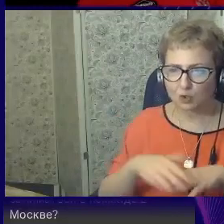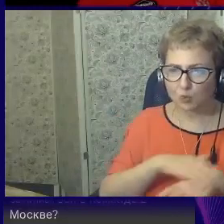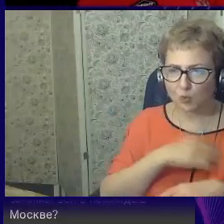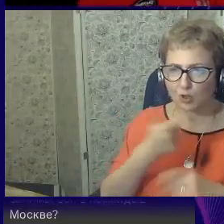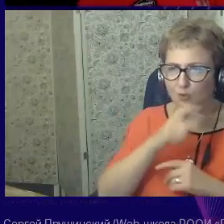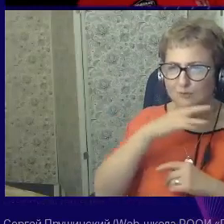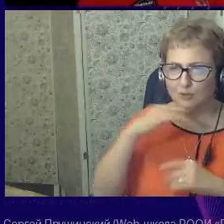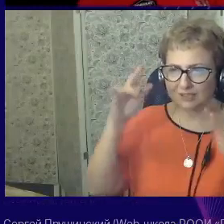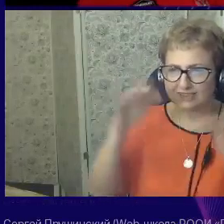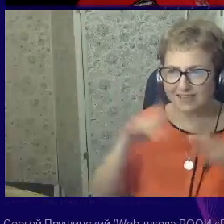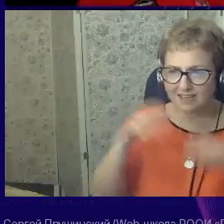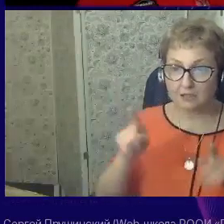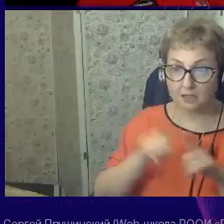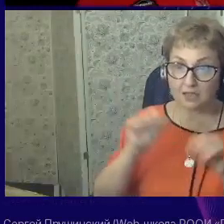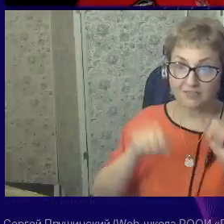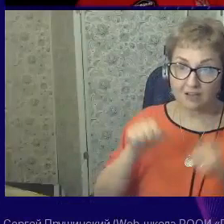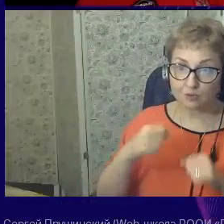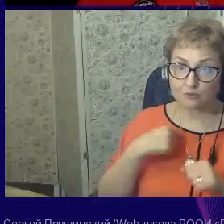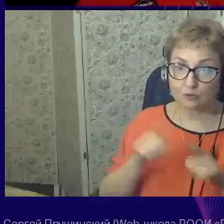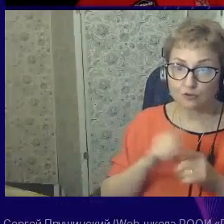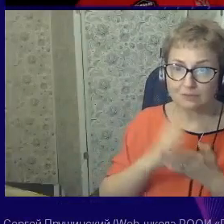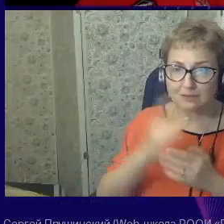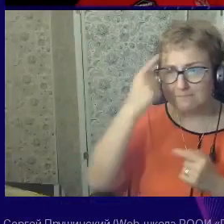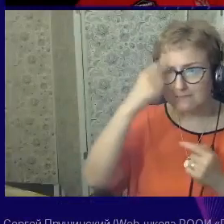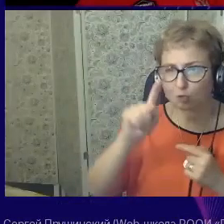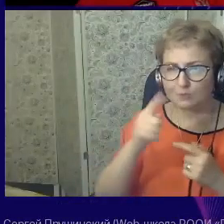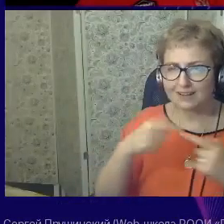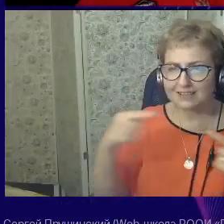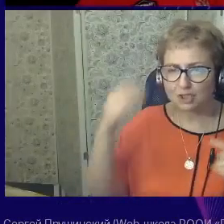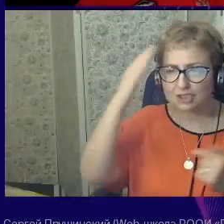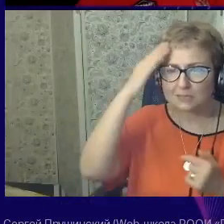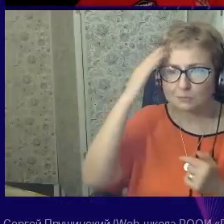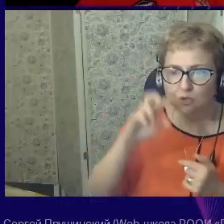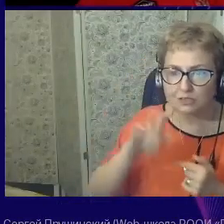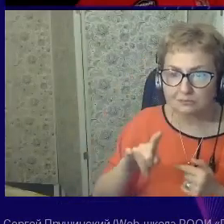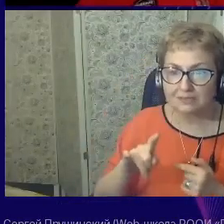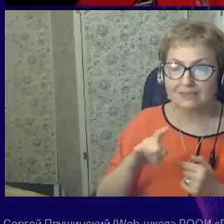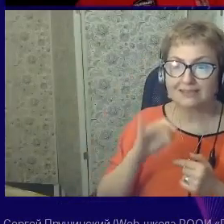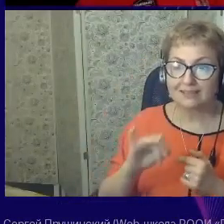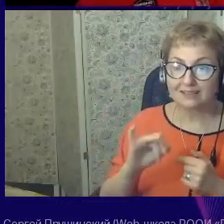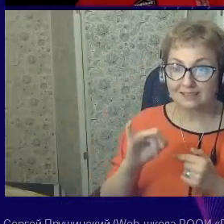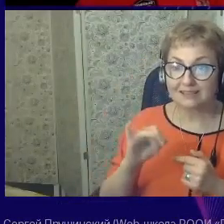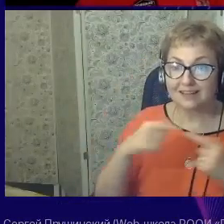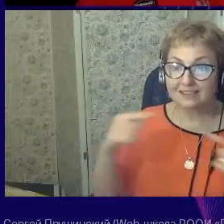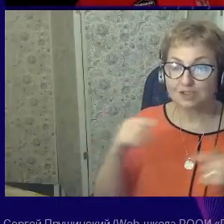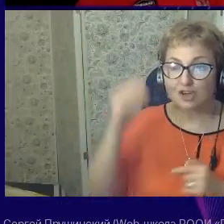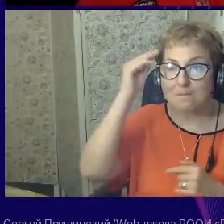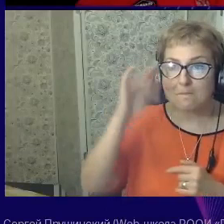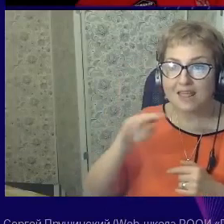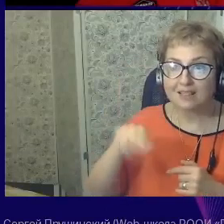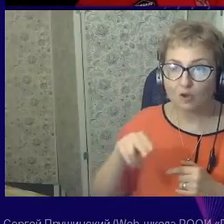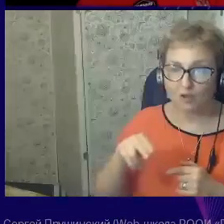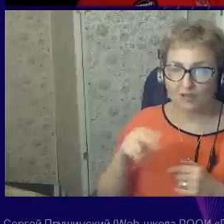очень много снега, такие возможности мы тоже имеем и придумываем различные способы и различные методы